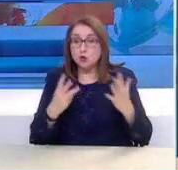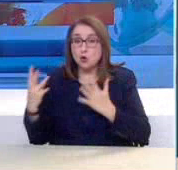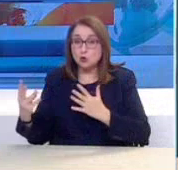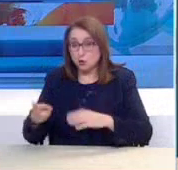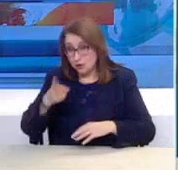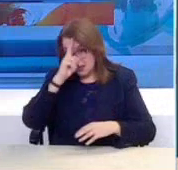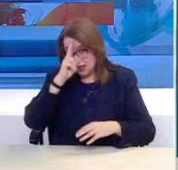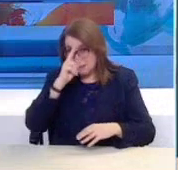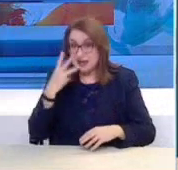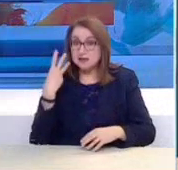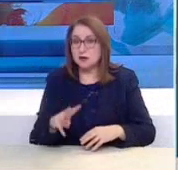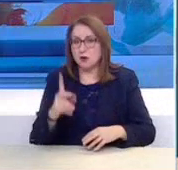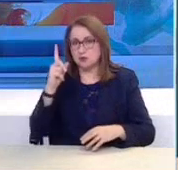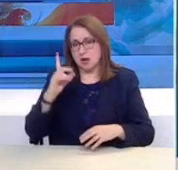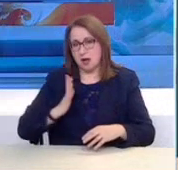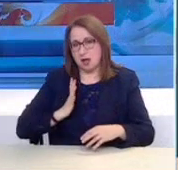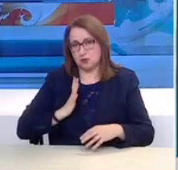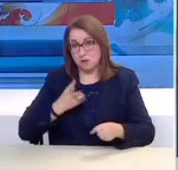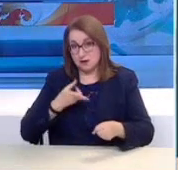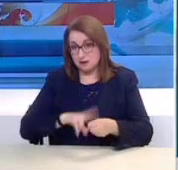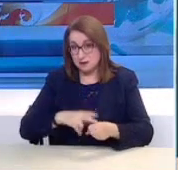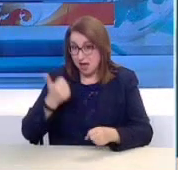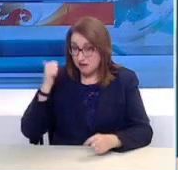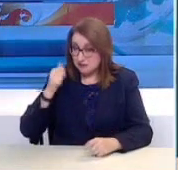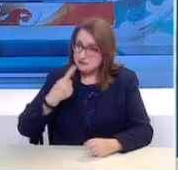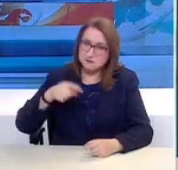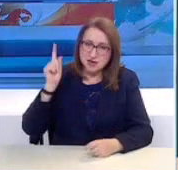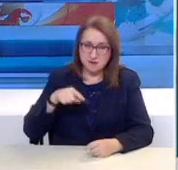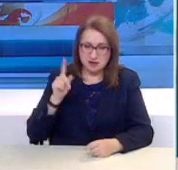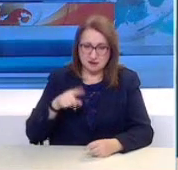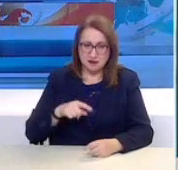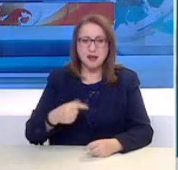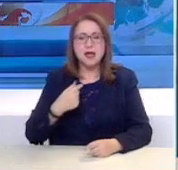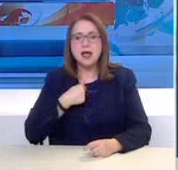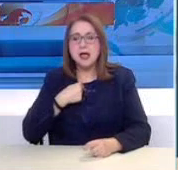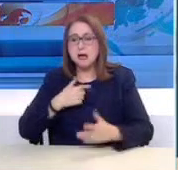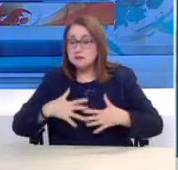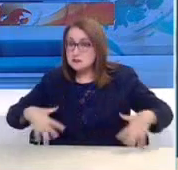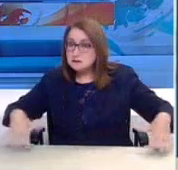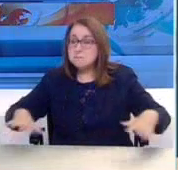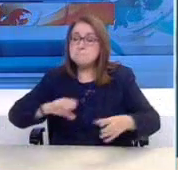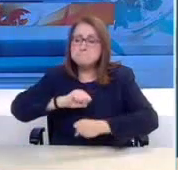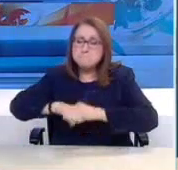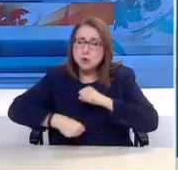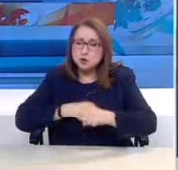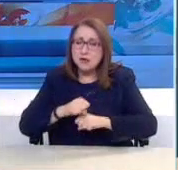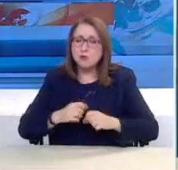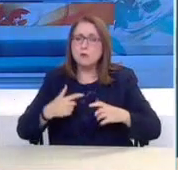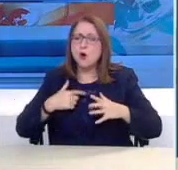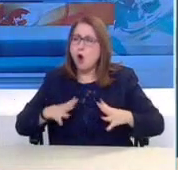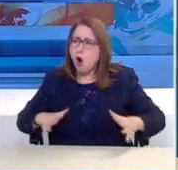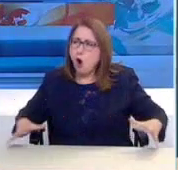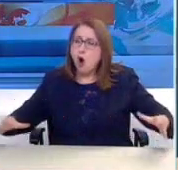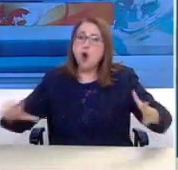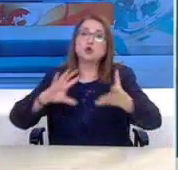Γερμανία 301 θανάτους. Η κοινή προσπάθεια απέναντι στον ιό συνεχίζεται. Ο κόσμος στενάζει,